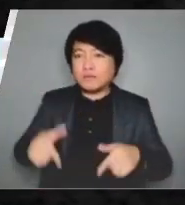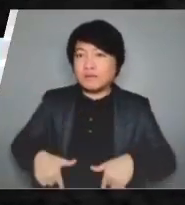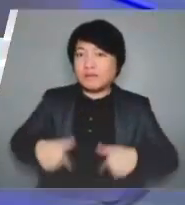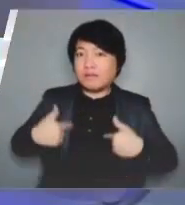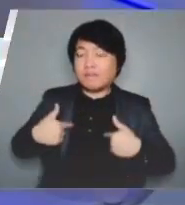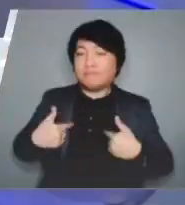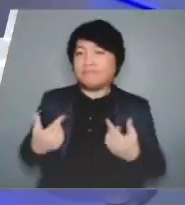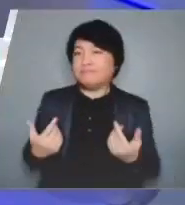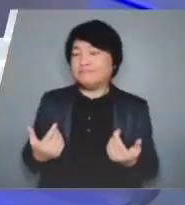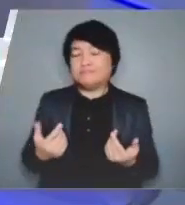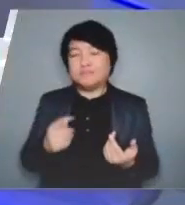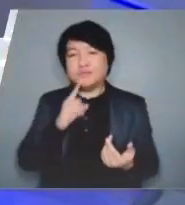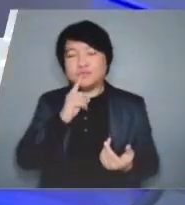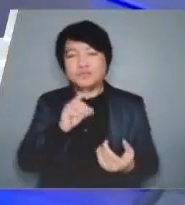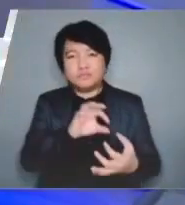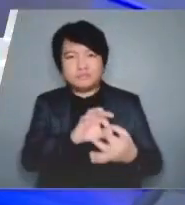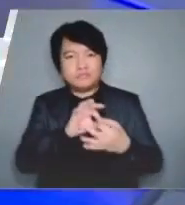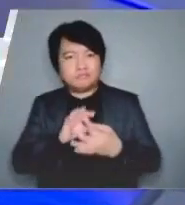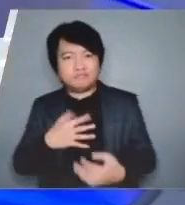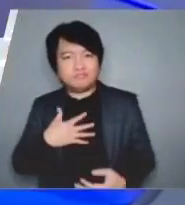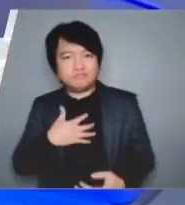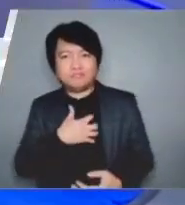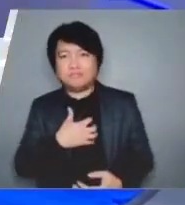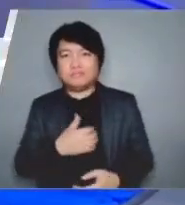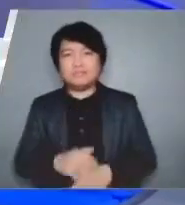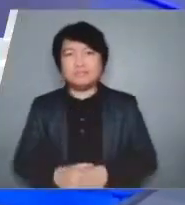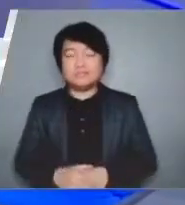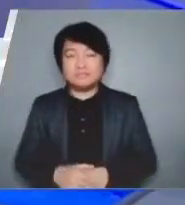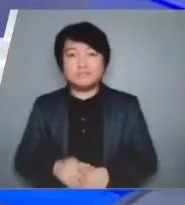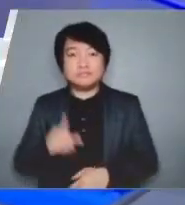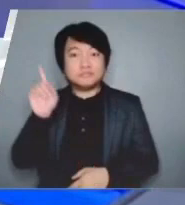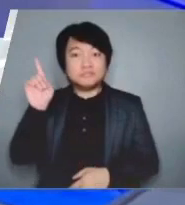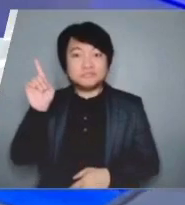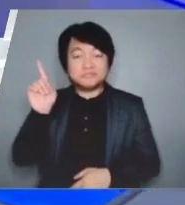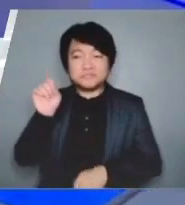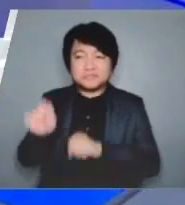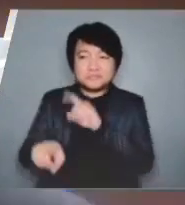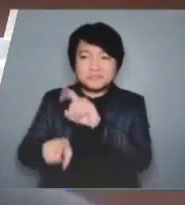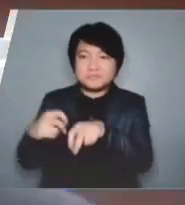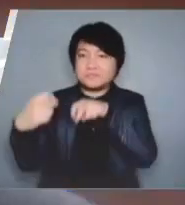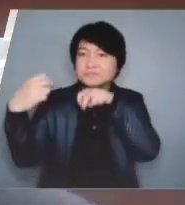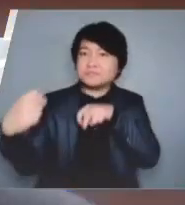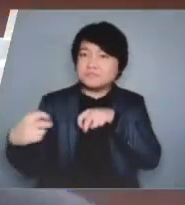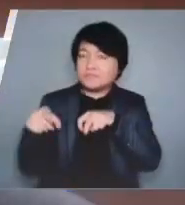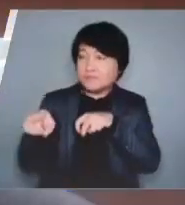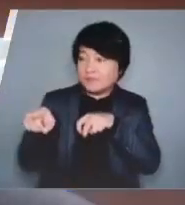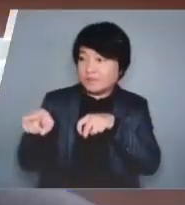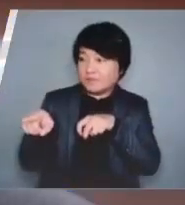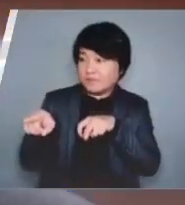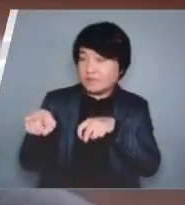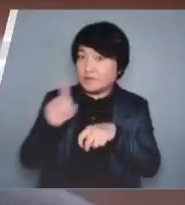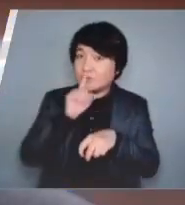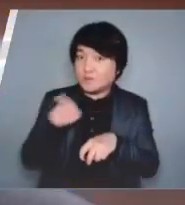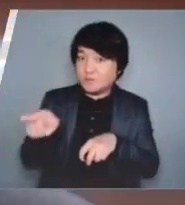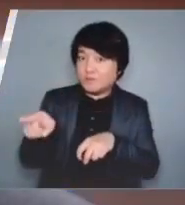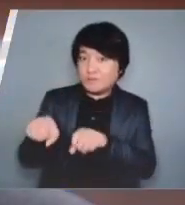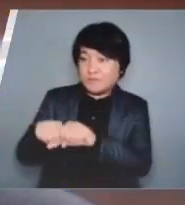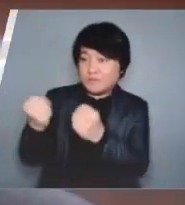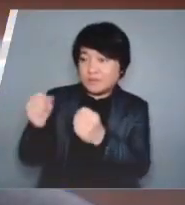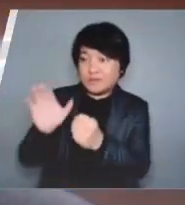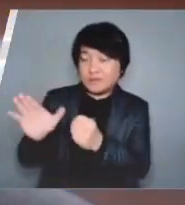And people forget, no, na ikaw yung nakipag-break, eh. Ikaw yung unang naapektuhan, eh. Actually,